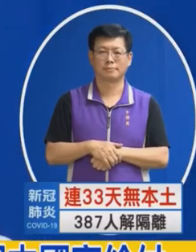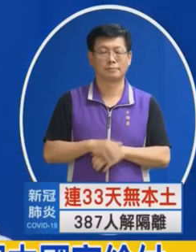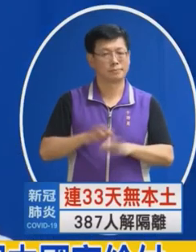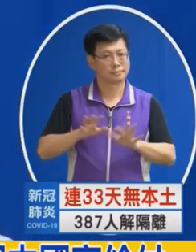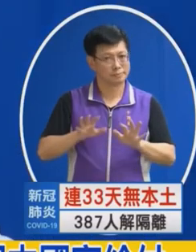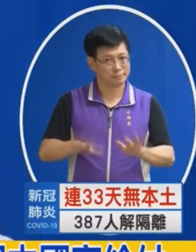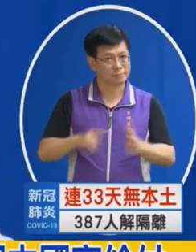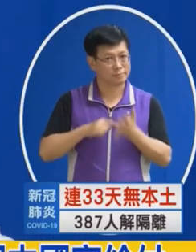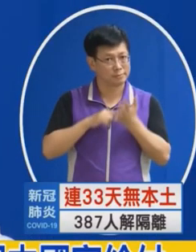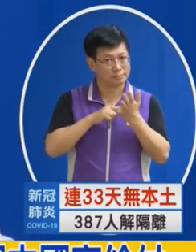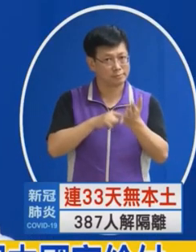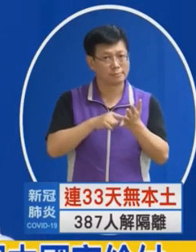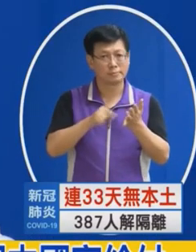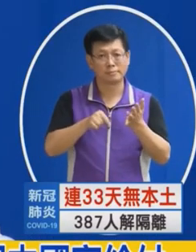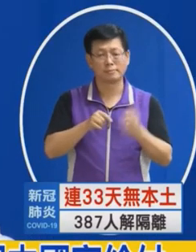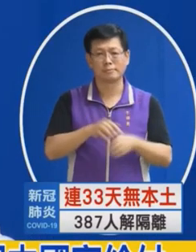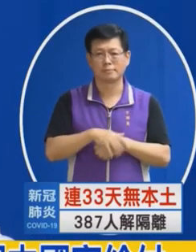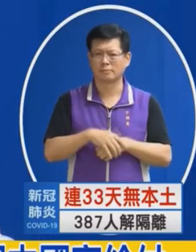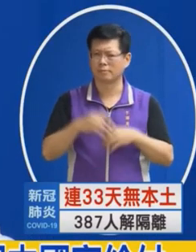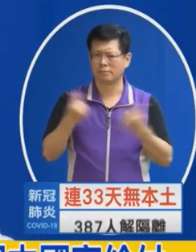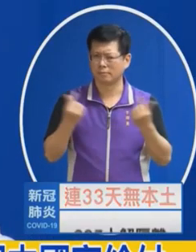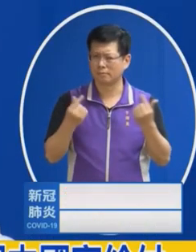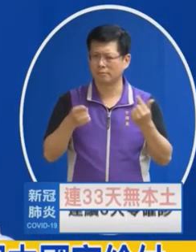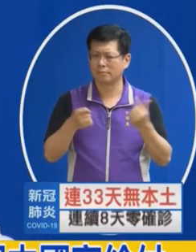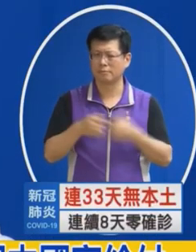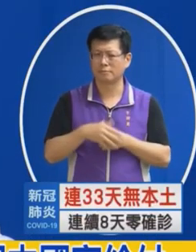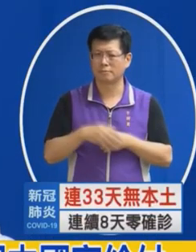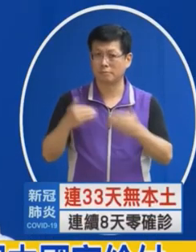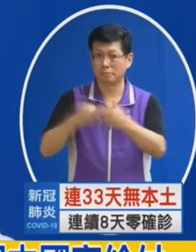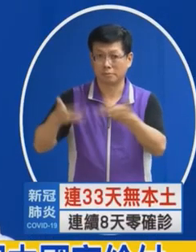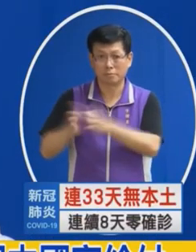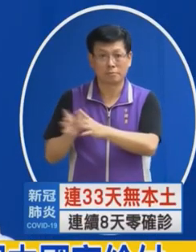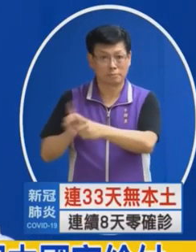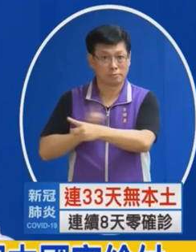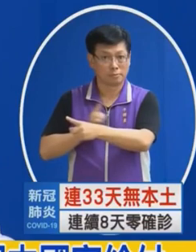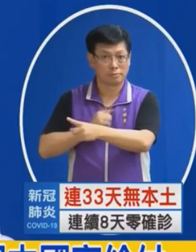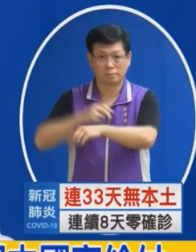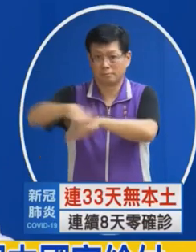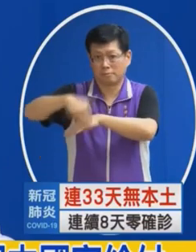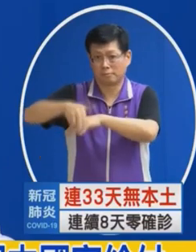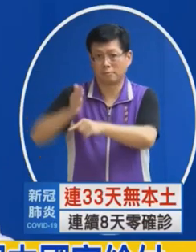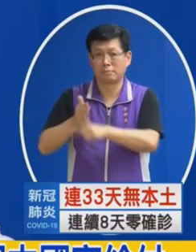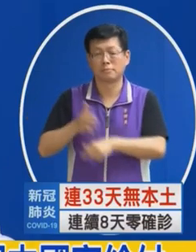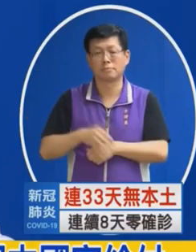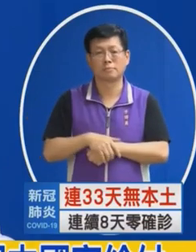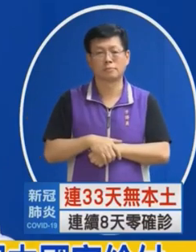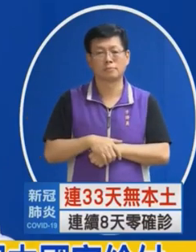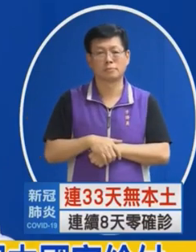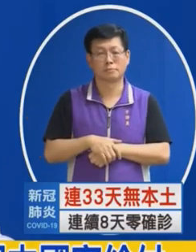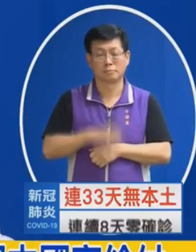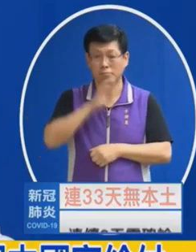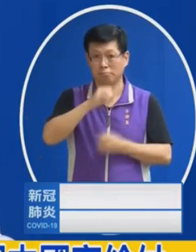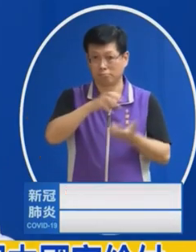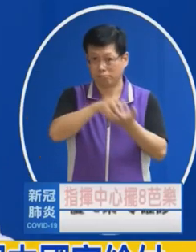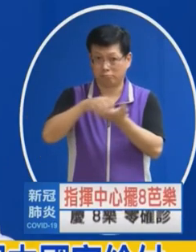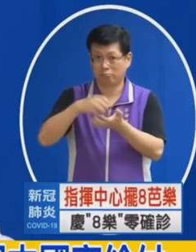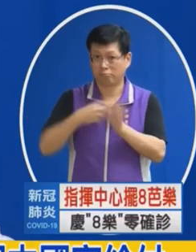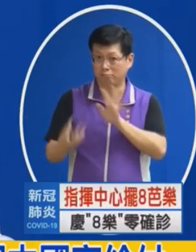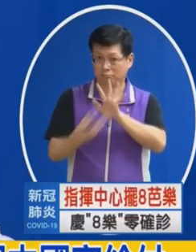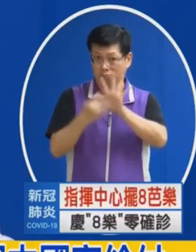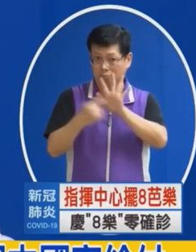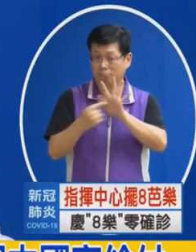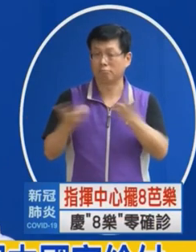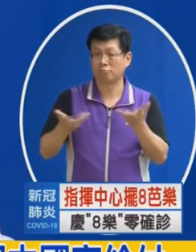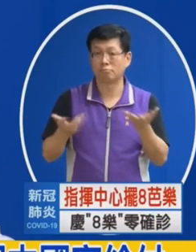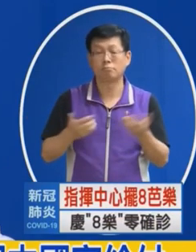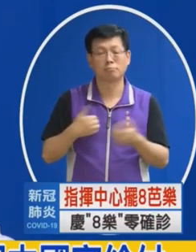目前这方面好像是交通部这边在规划那有认证的部分